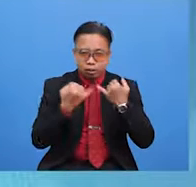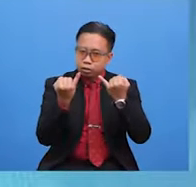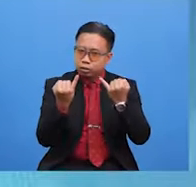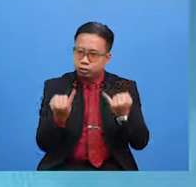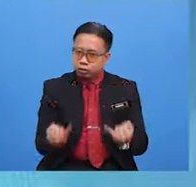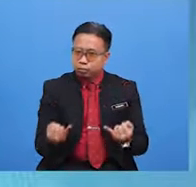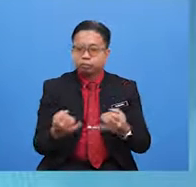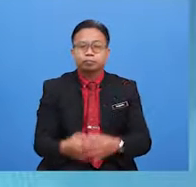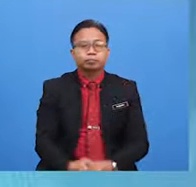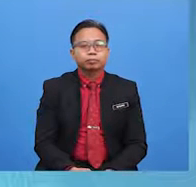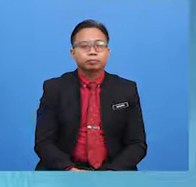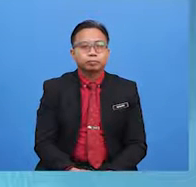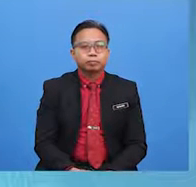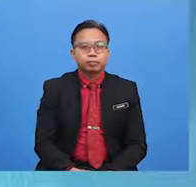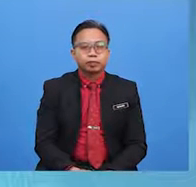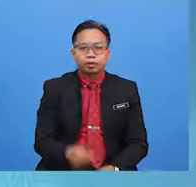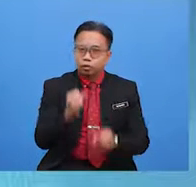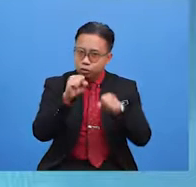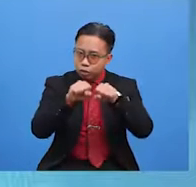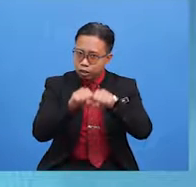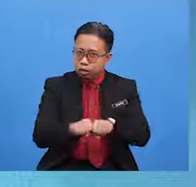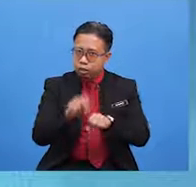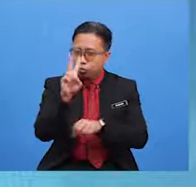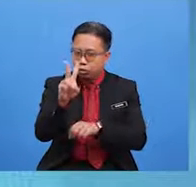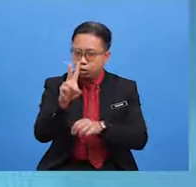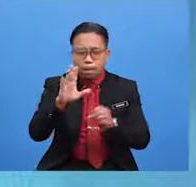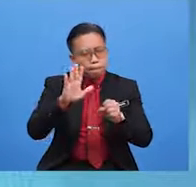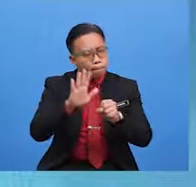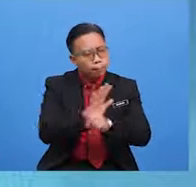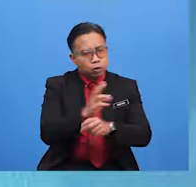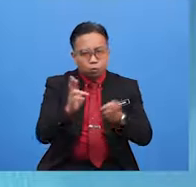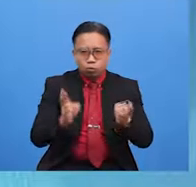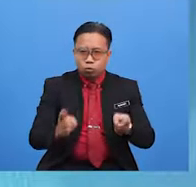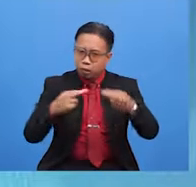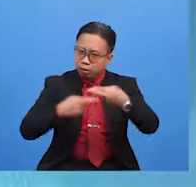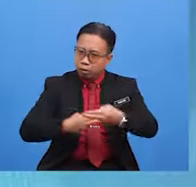jisim. Syarat kedua, ia memenuhi luang.